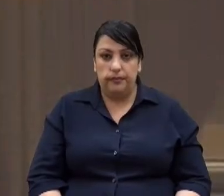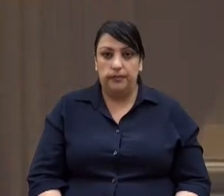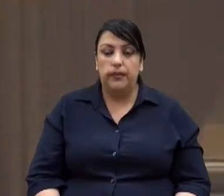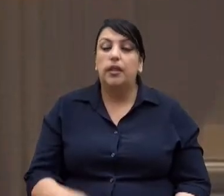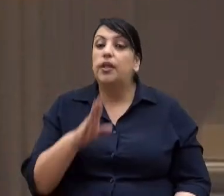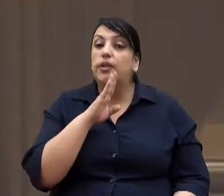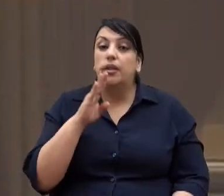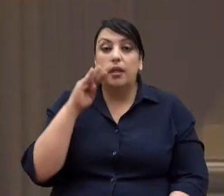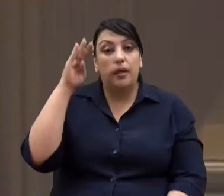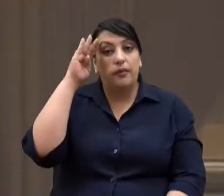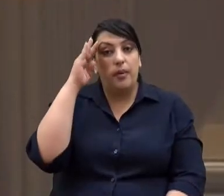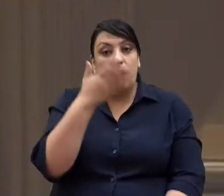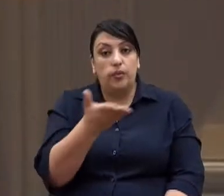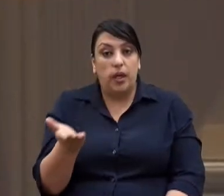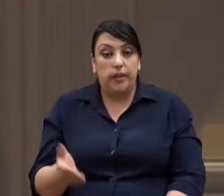տիկնակետ պարոնայք,